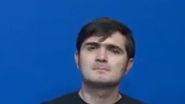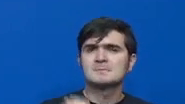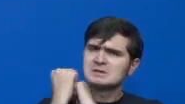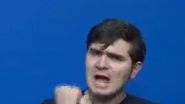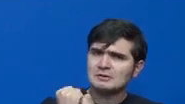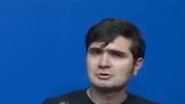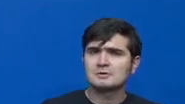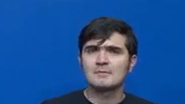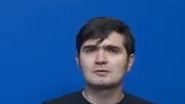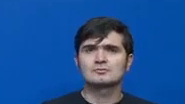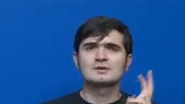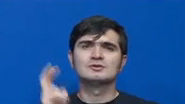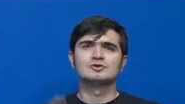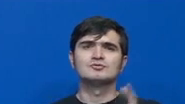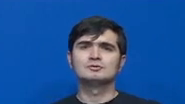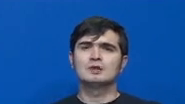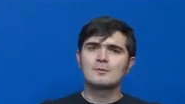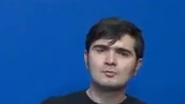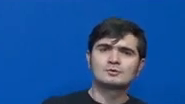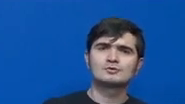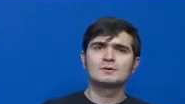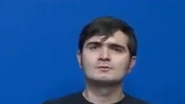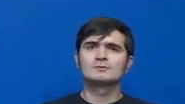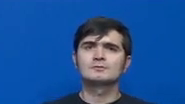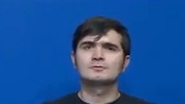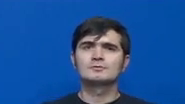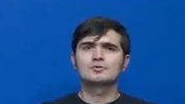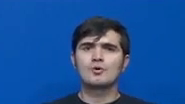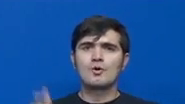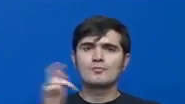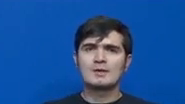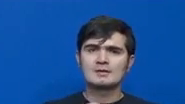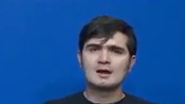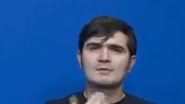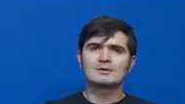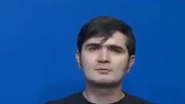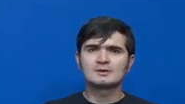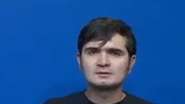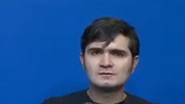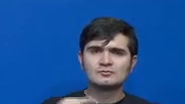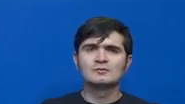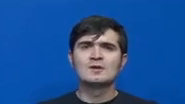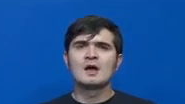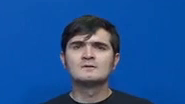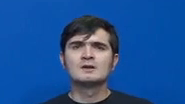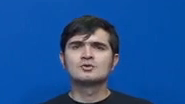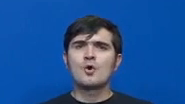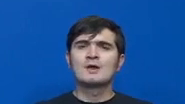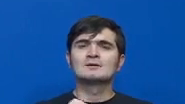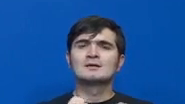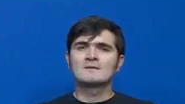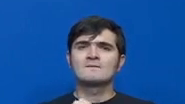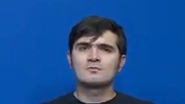sarcini, dacă vreți, instituțiilor publice, dar și medicilor, corpului medical în general, în ceea ce privește desfășurarea unei activități corecte de